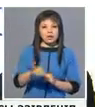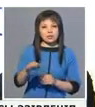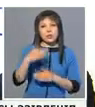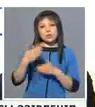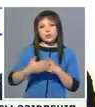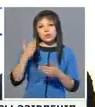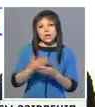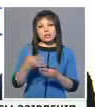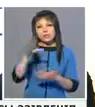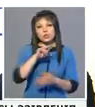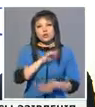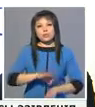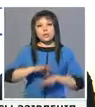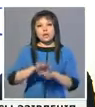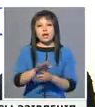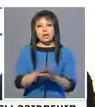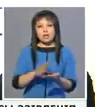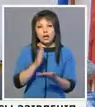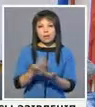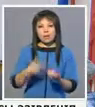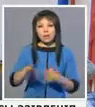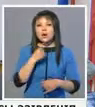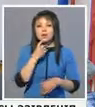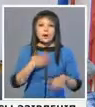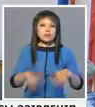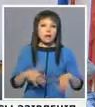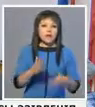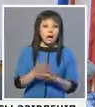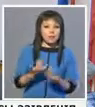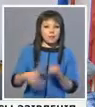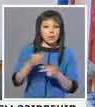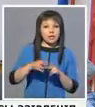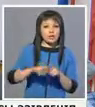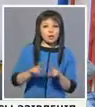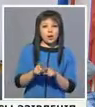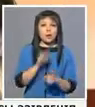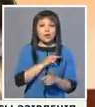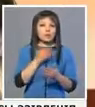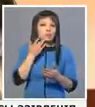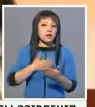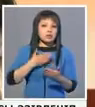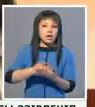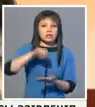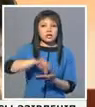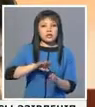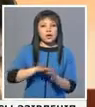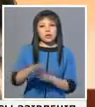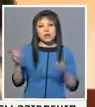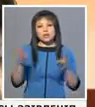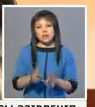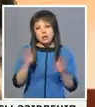ғарыш саласында білікті мамандар даярлау шаруасы ақсап тұр. Салада кешенді әрі жүйелі жұмыс істелу керек дегенге